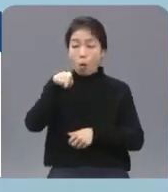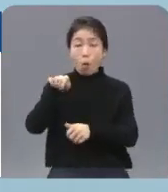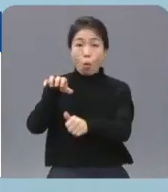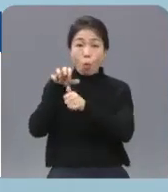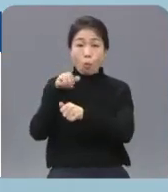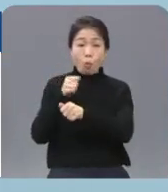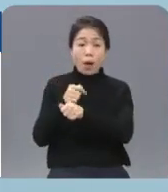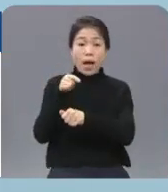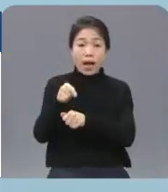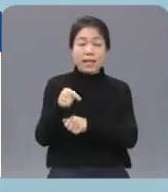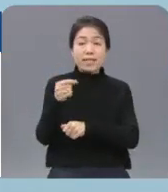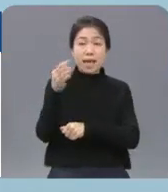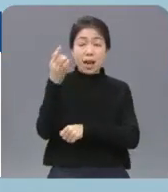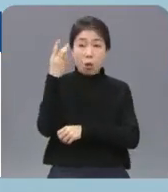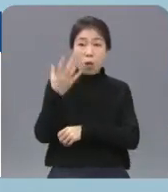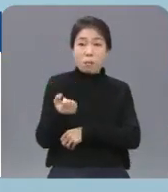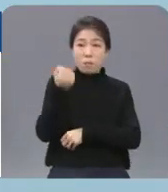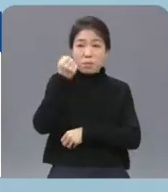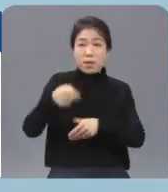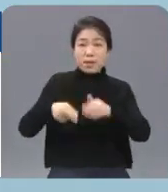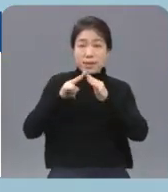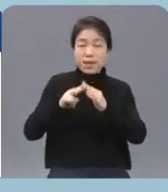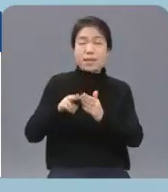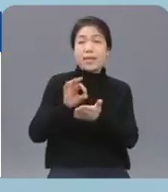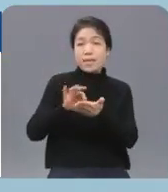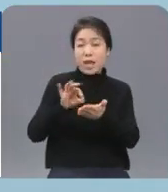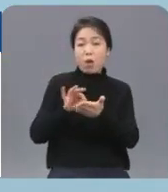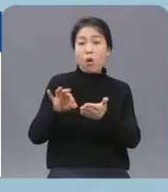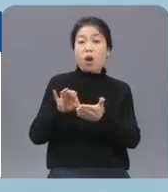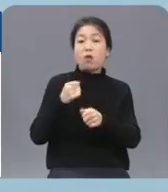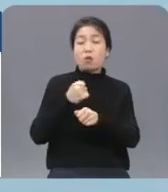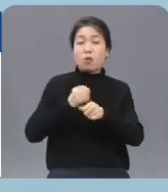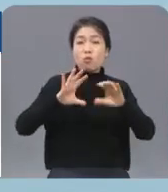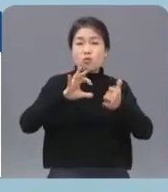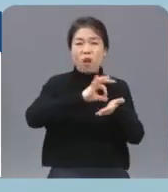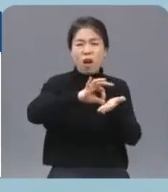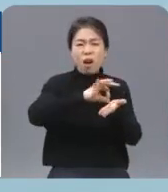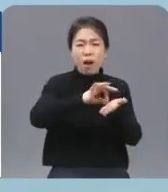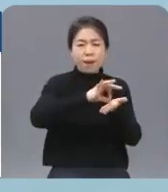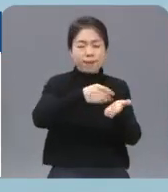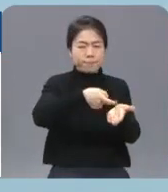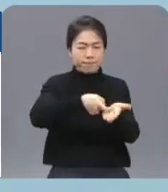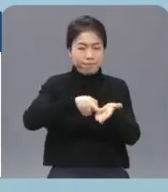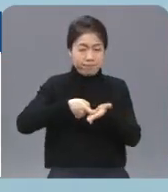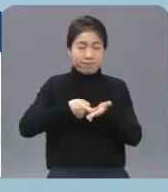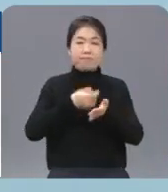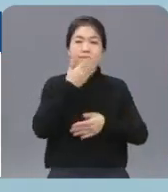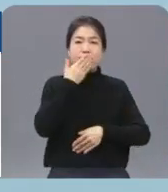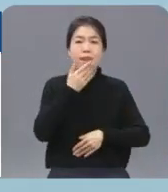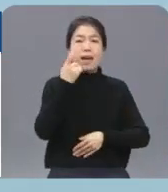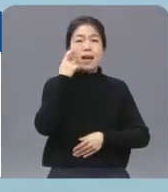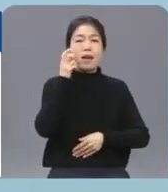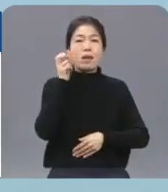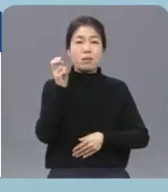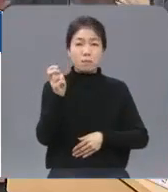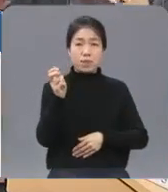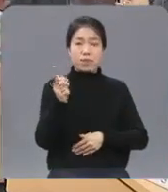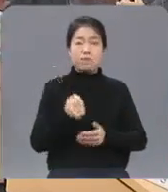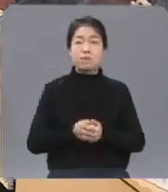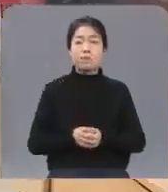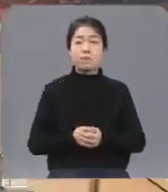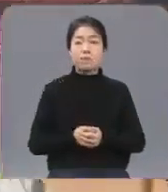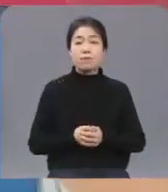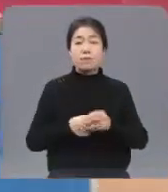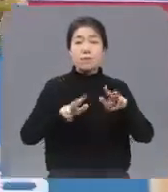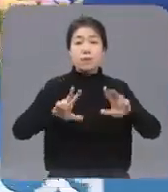활용해서 기존 시설들을 최대한 활용하고 국가재정의 최대한 부담을 덜 주실 수 있는